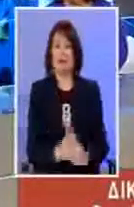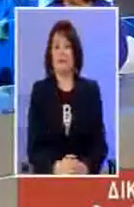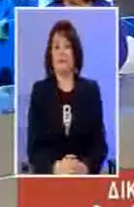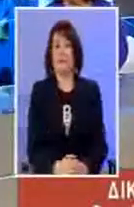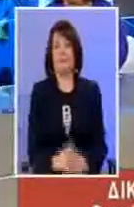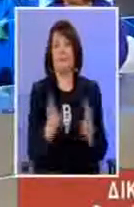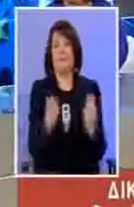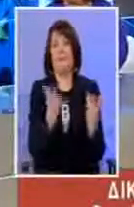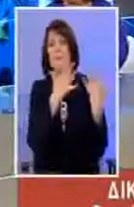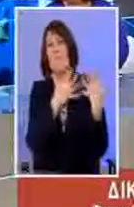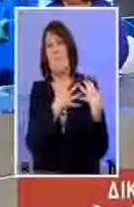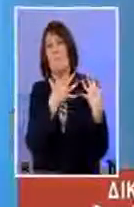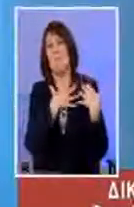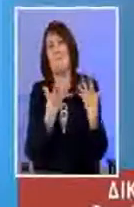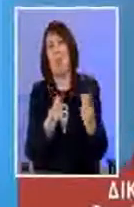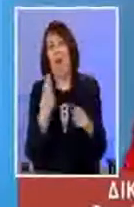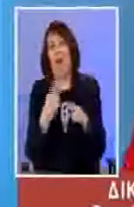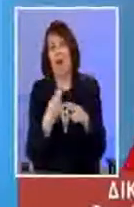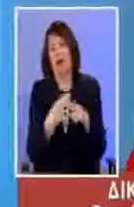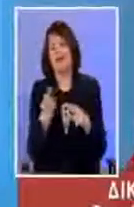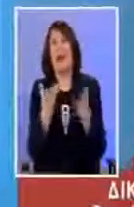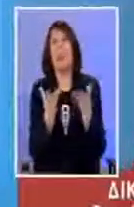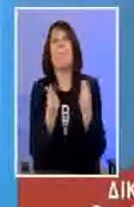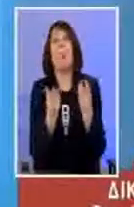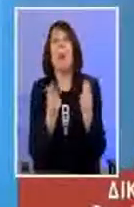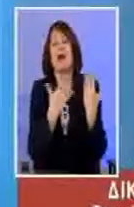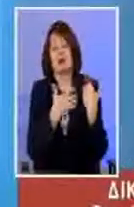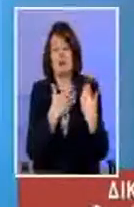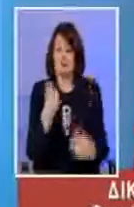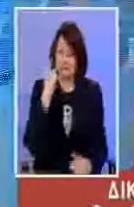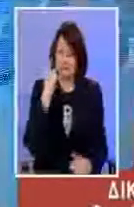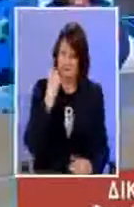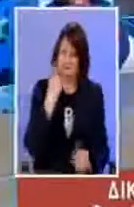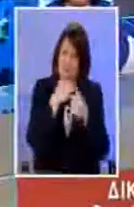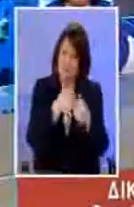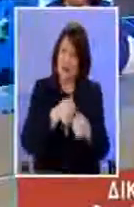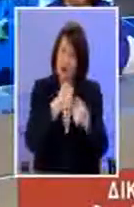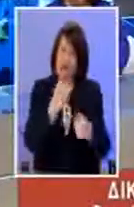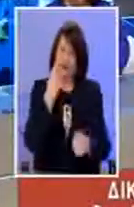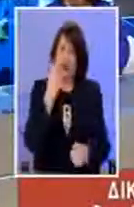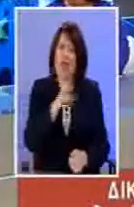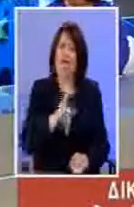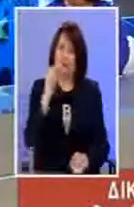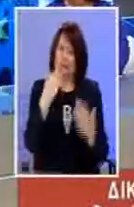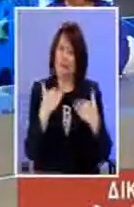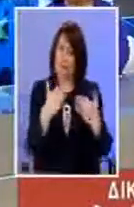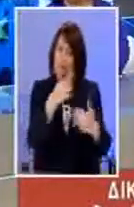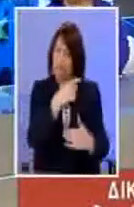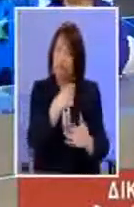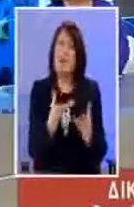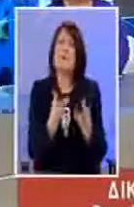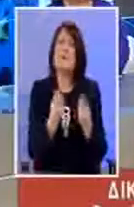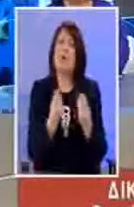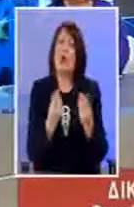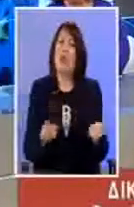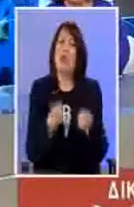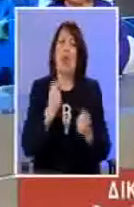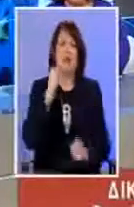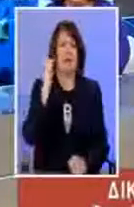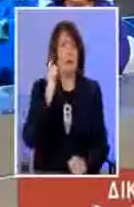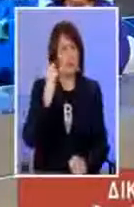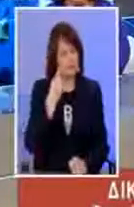στις πλάτες της, όχι ότι δεν είναι άξιες. Όχι, παρακολουθώ. Κοιτάξτε, γίνονται στο Ευρωπαϊκό Κοινοβούλιο, γίνονται πάρα πολλές